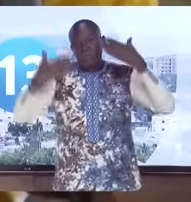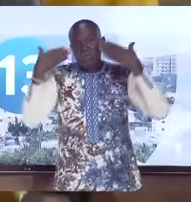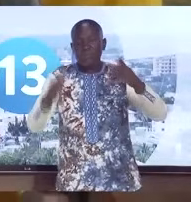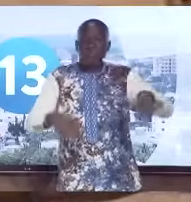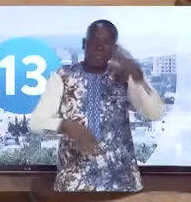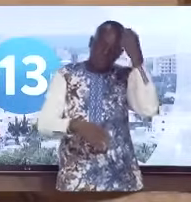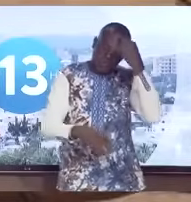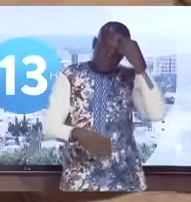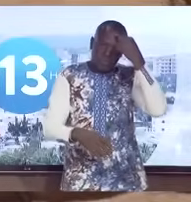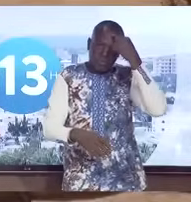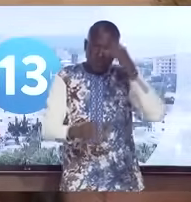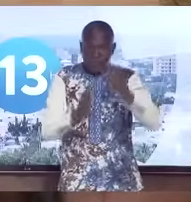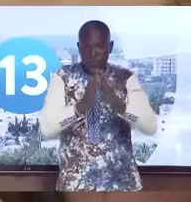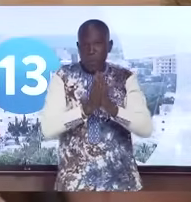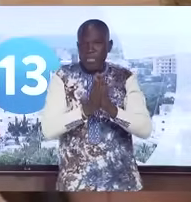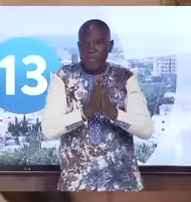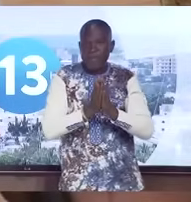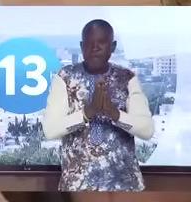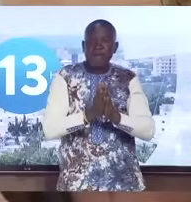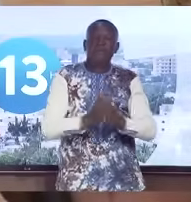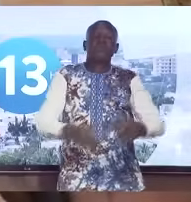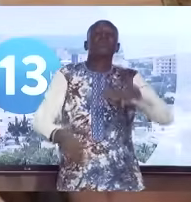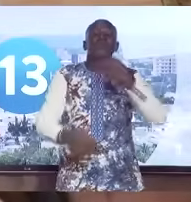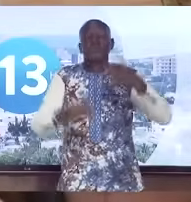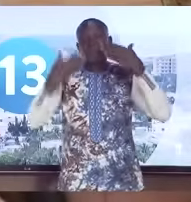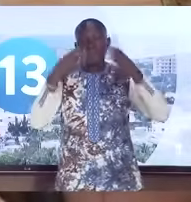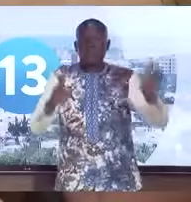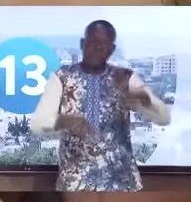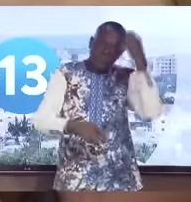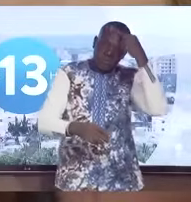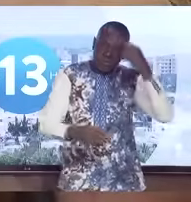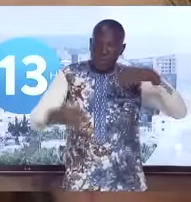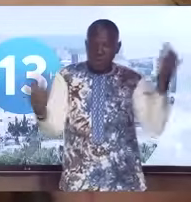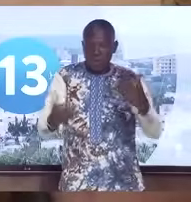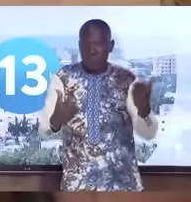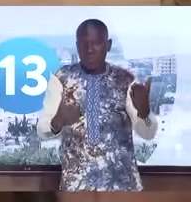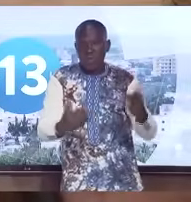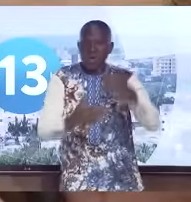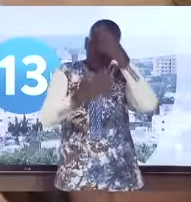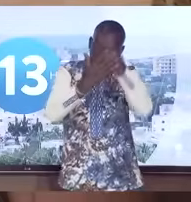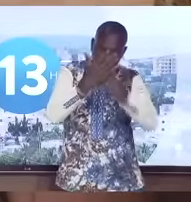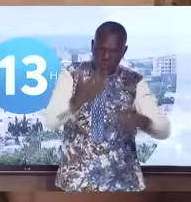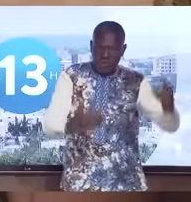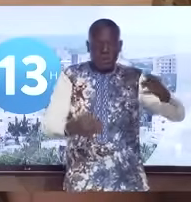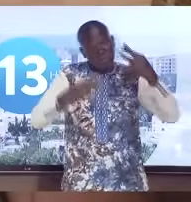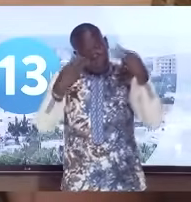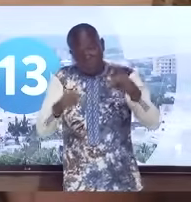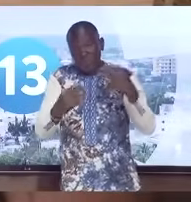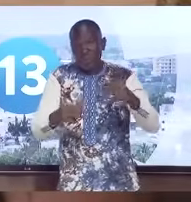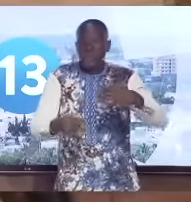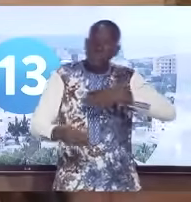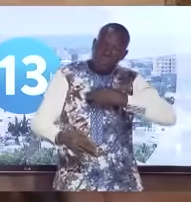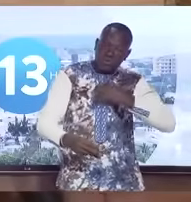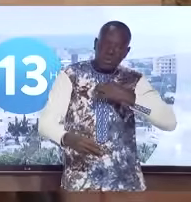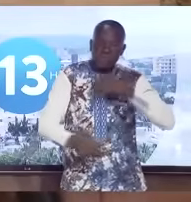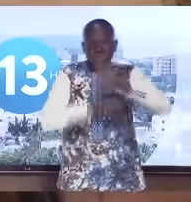gouvernement. Je dis d'abord merci au gouvernement. Ici, c'est encore moins cher que sur le marché. Je souhaite que l'année prochaine,